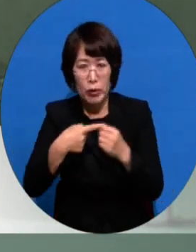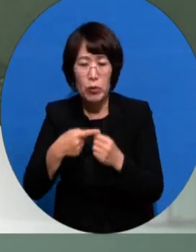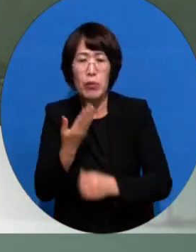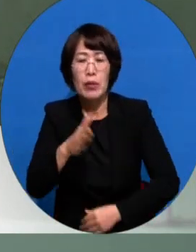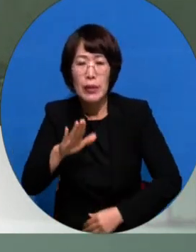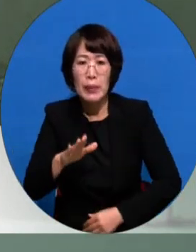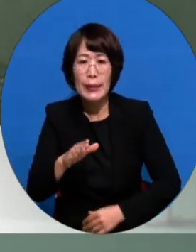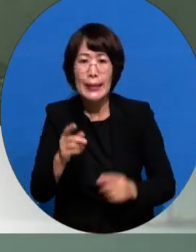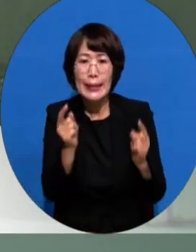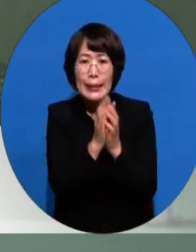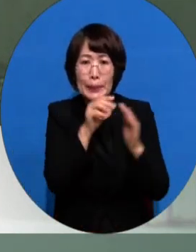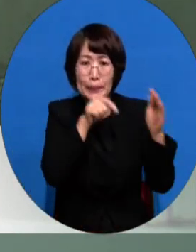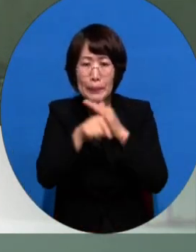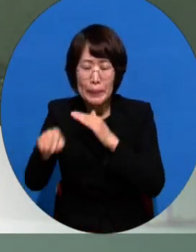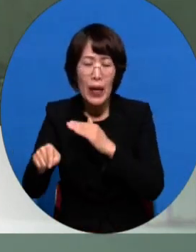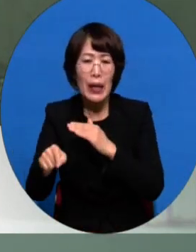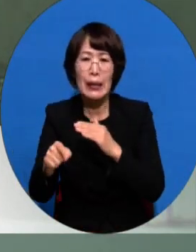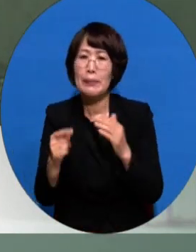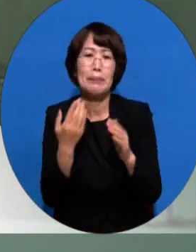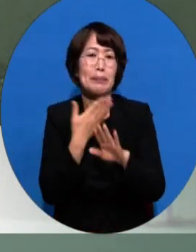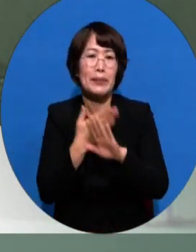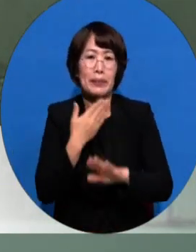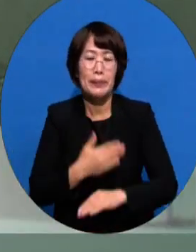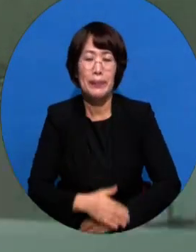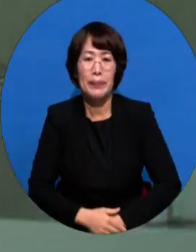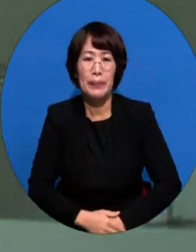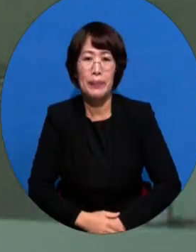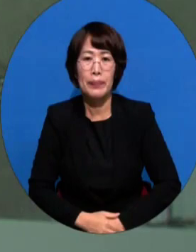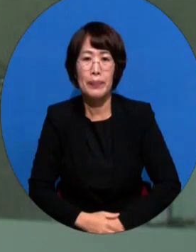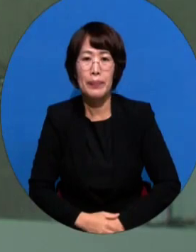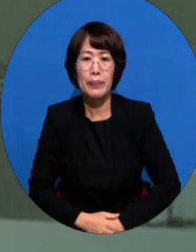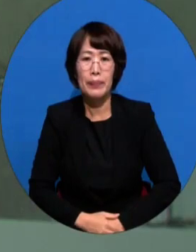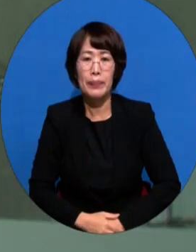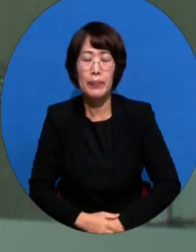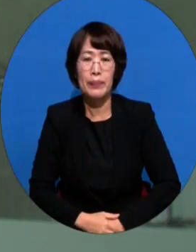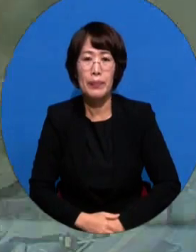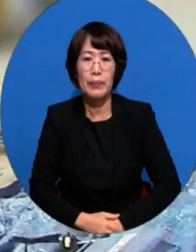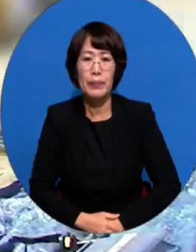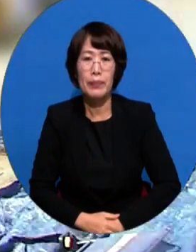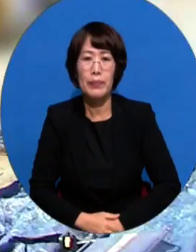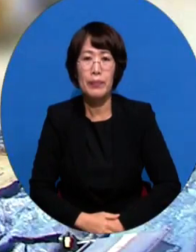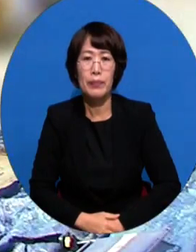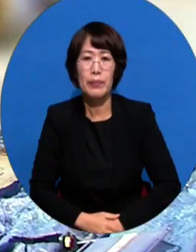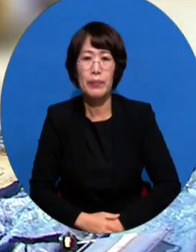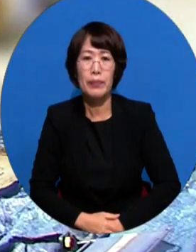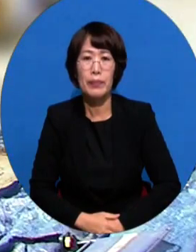하지만 실제 현장은 그렇지가 않습니다. 임지은 기자입니다.